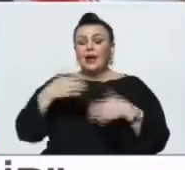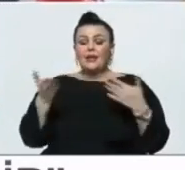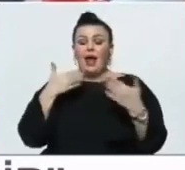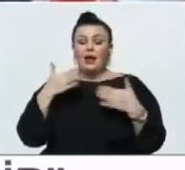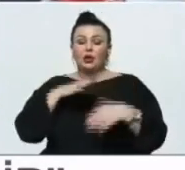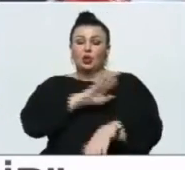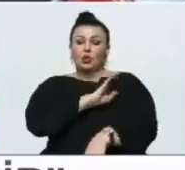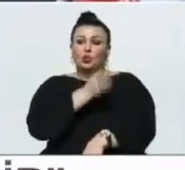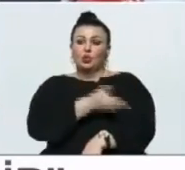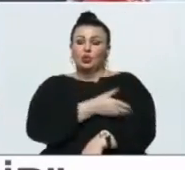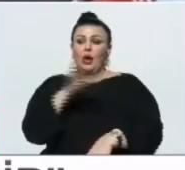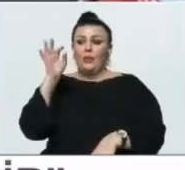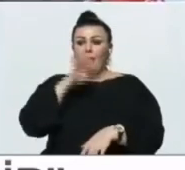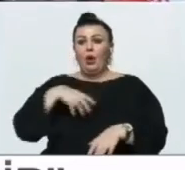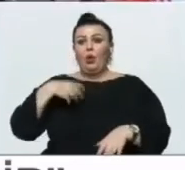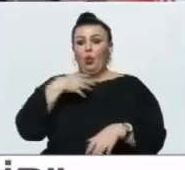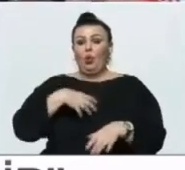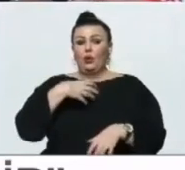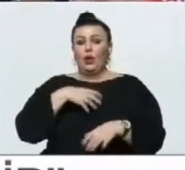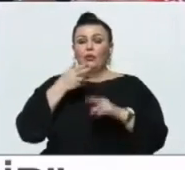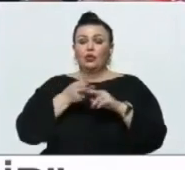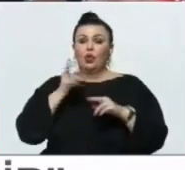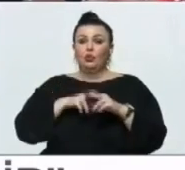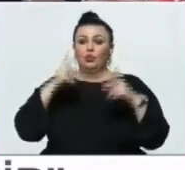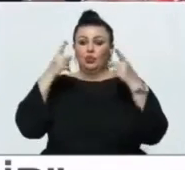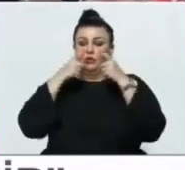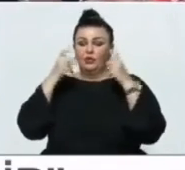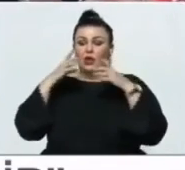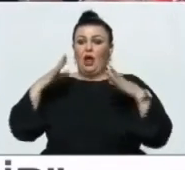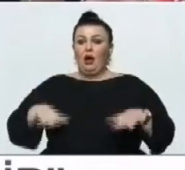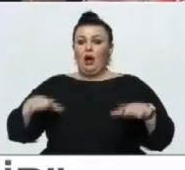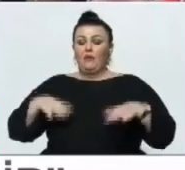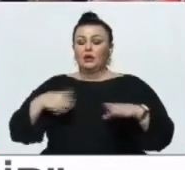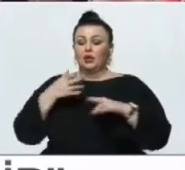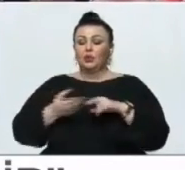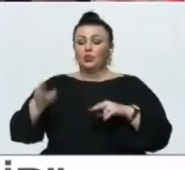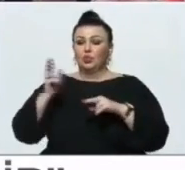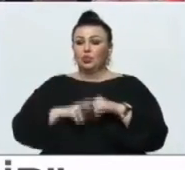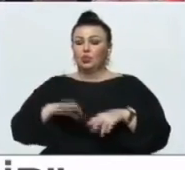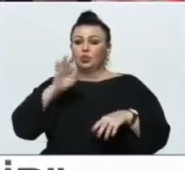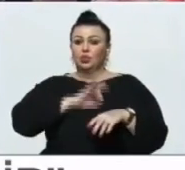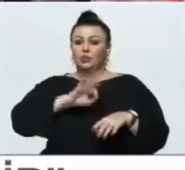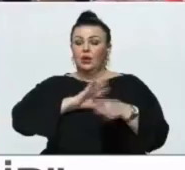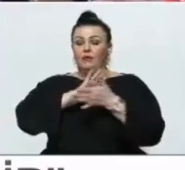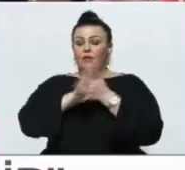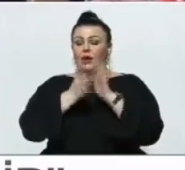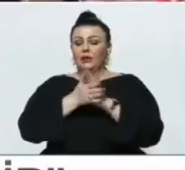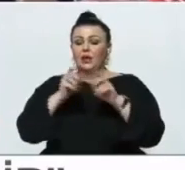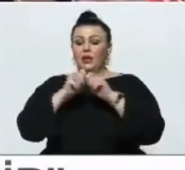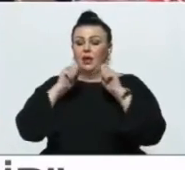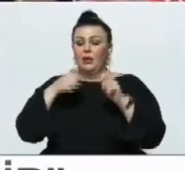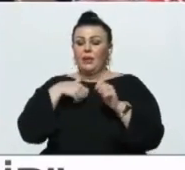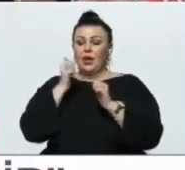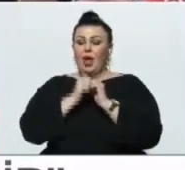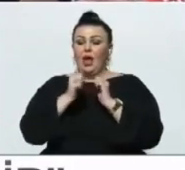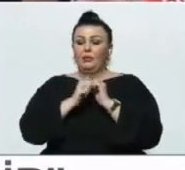əlaqələrin gücləndirilməsi önəmlidir. Tam olaraq bunu vurğuladı. Qafqazda bunun üçün əlverişli şərait yaranıb və mən hər